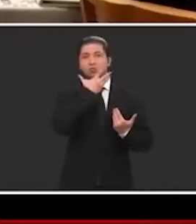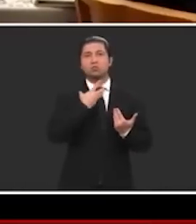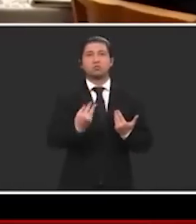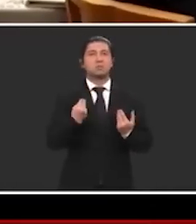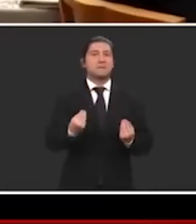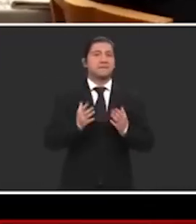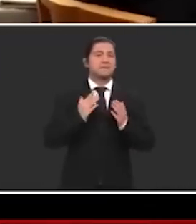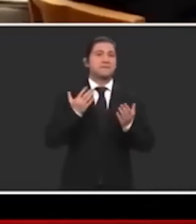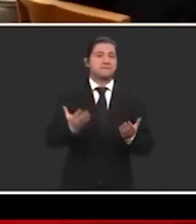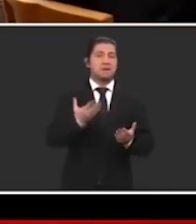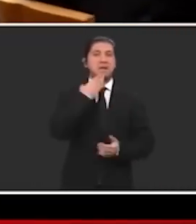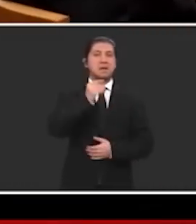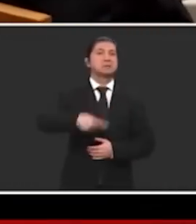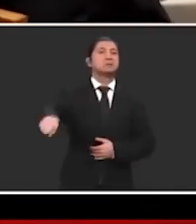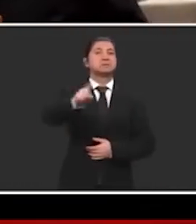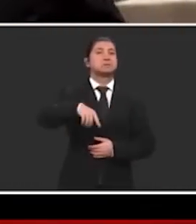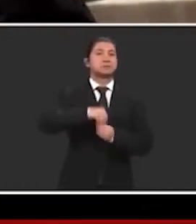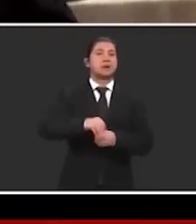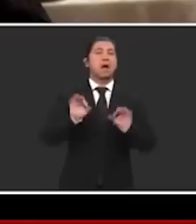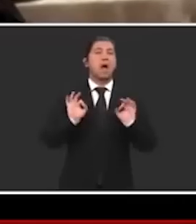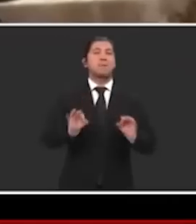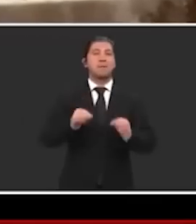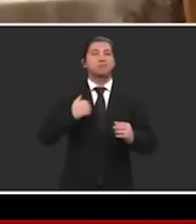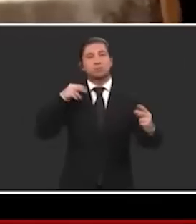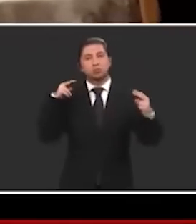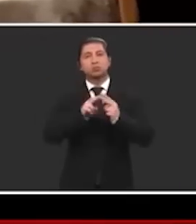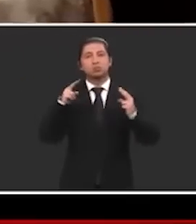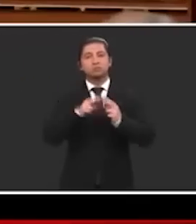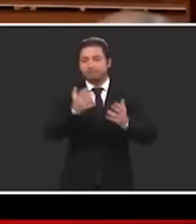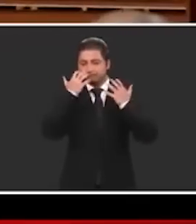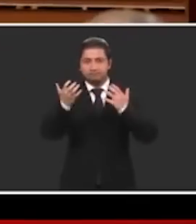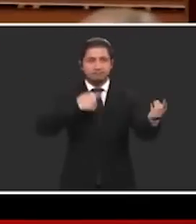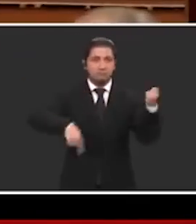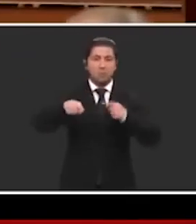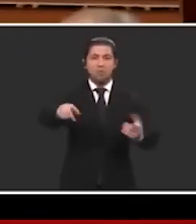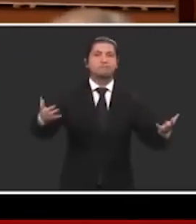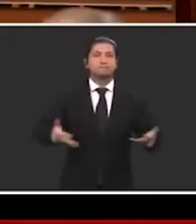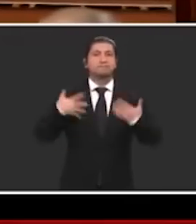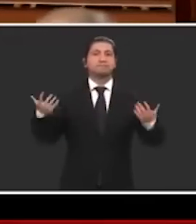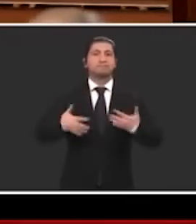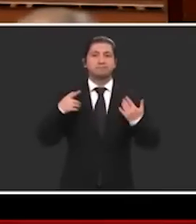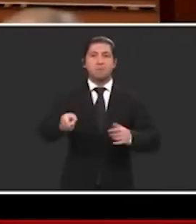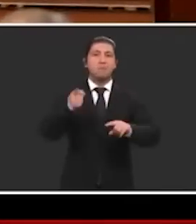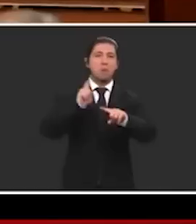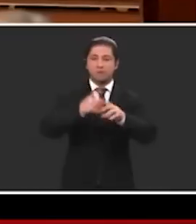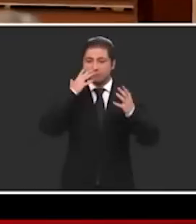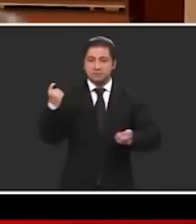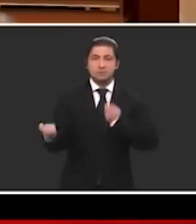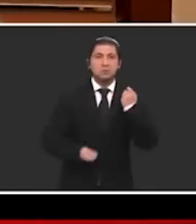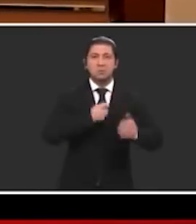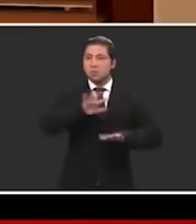müstesnaydı. Gençlerimizle her kucaklaşmamızda onların coşkusunu, dinamizmini